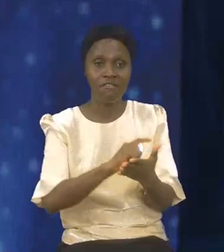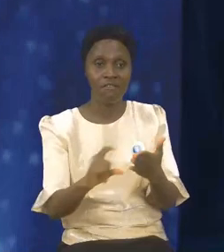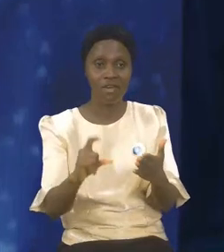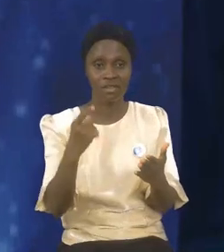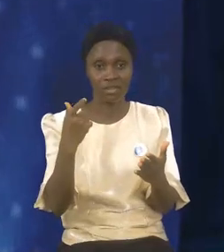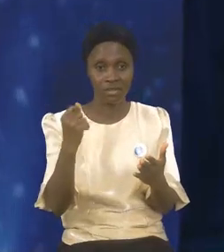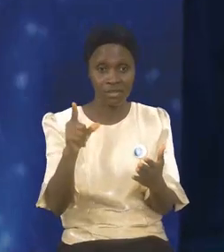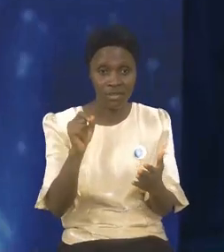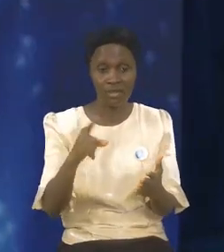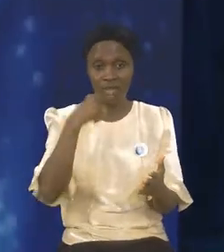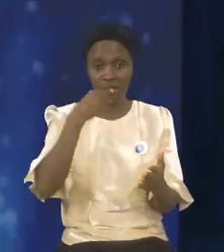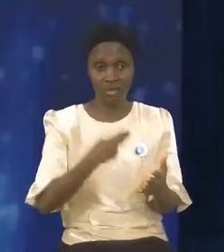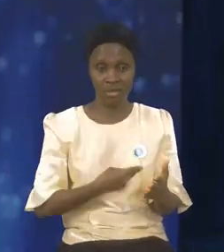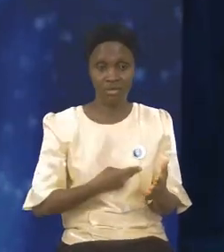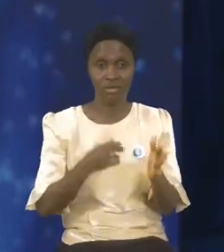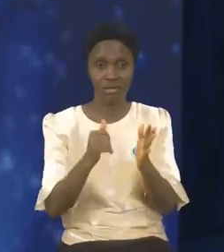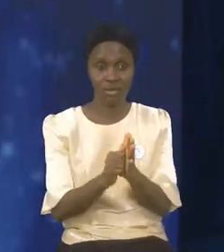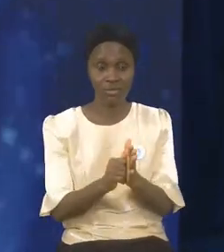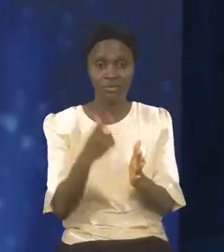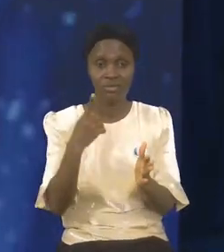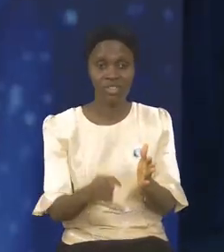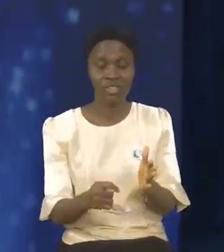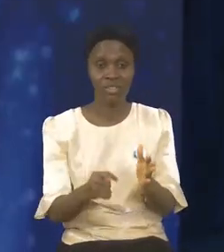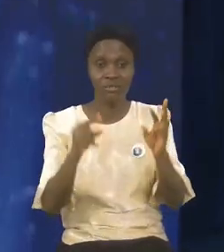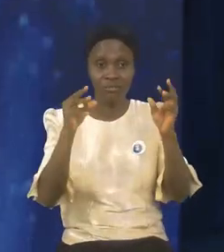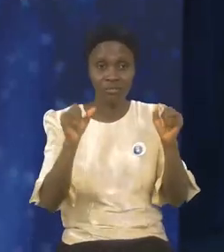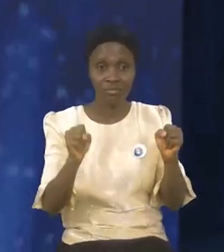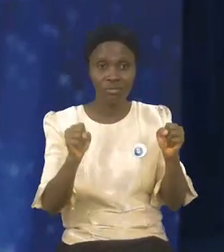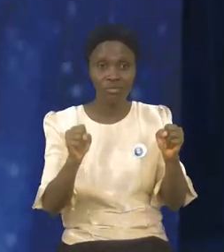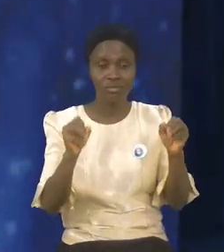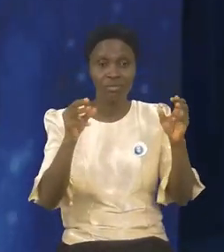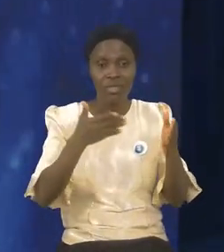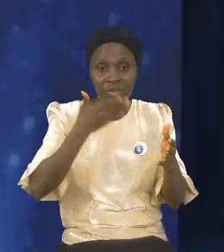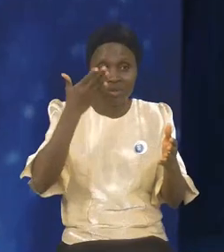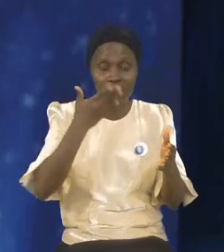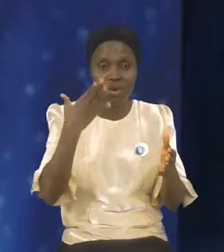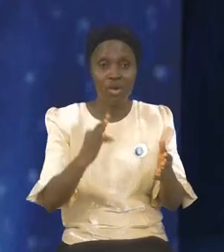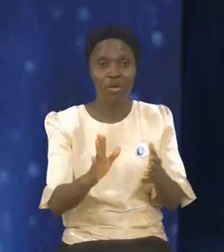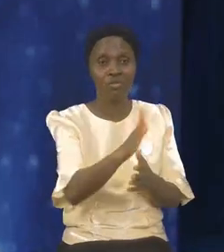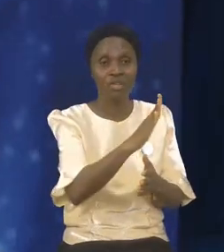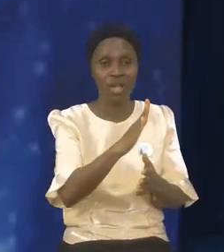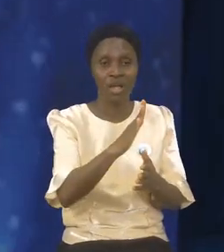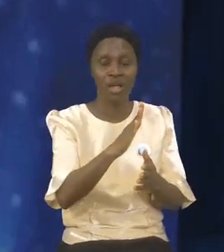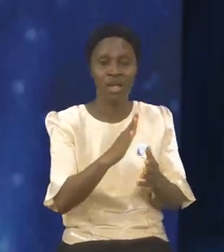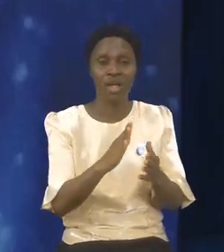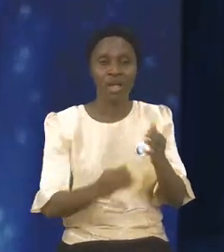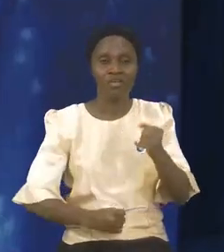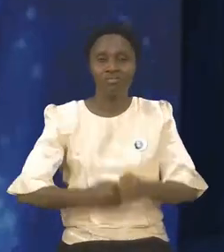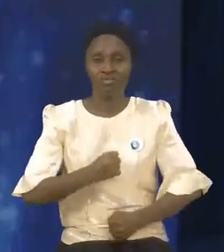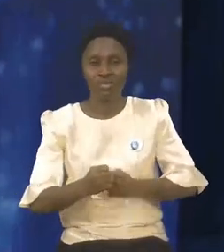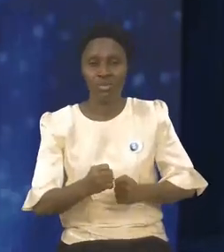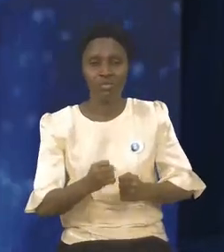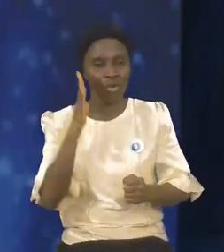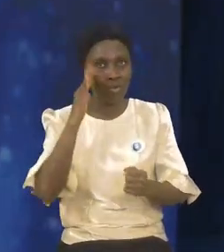verset 11 nous dit, et la fumée de leur tourment monte au siècle des